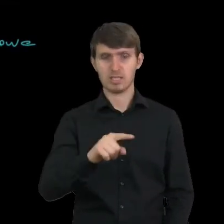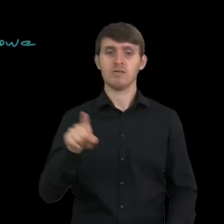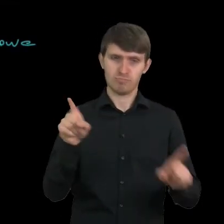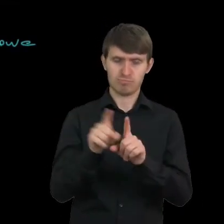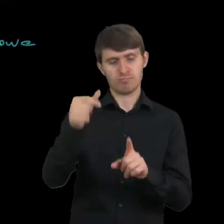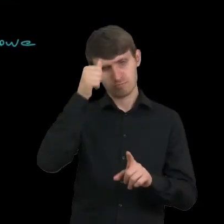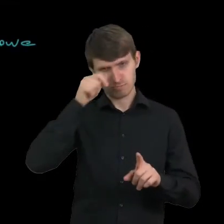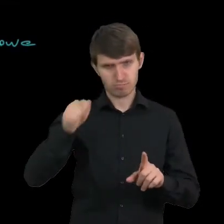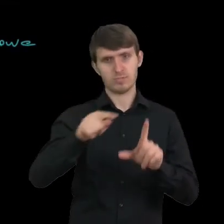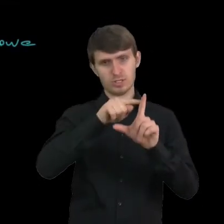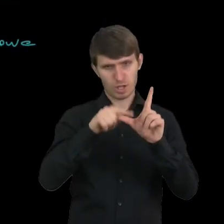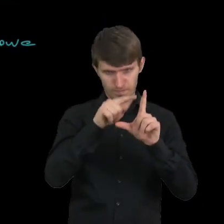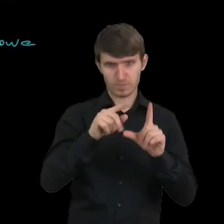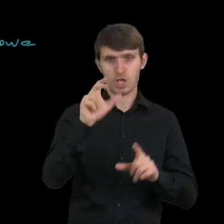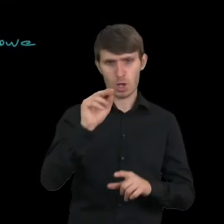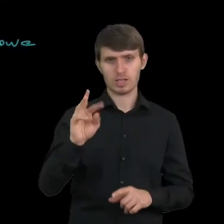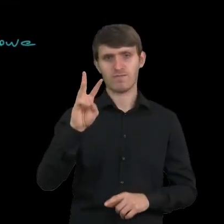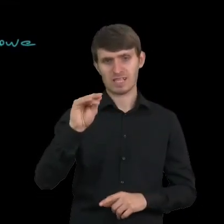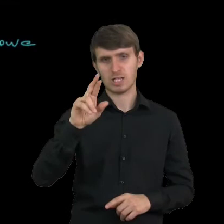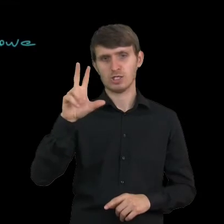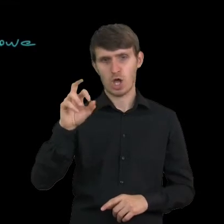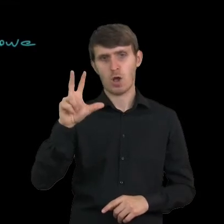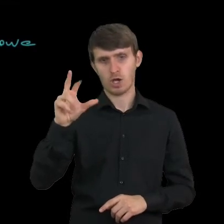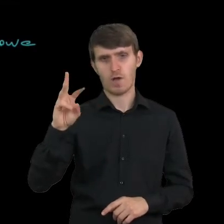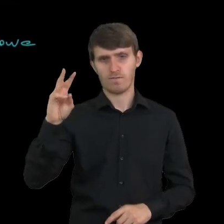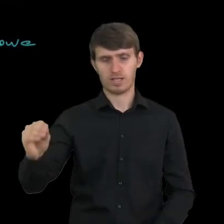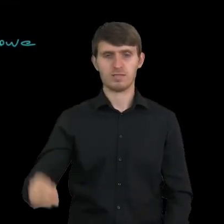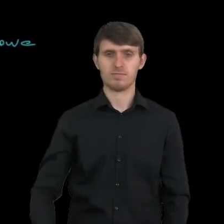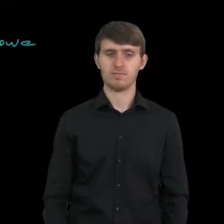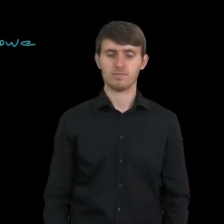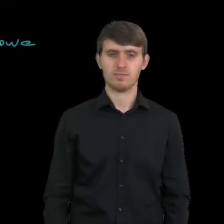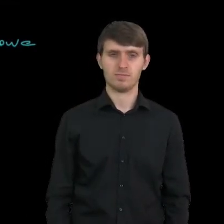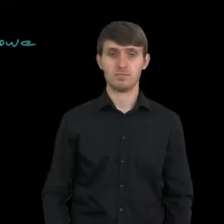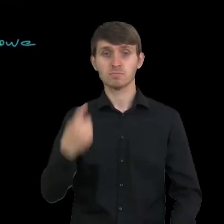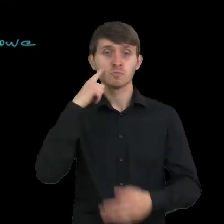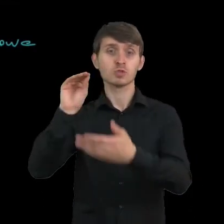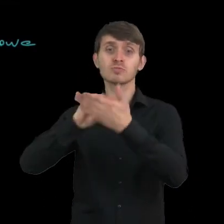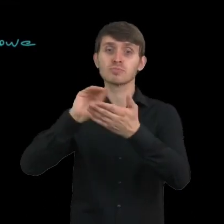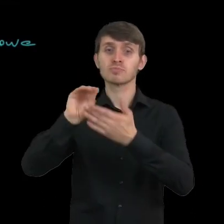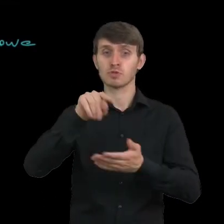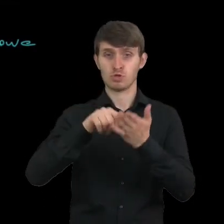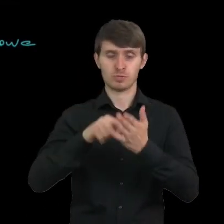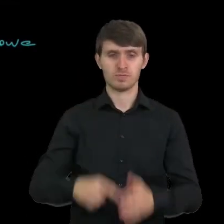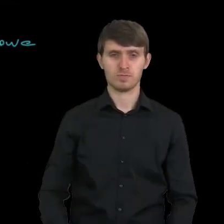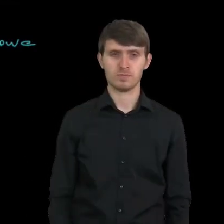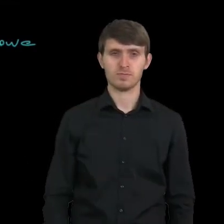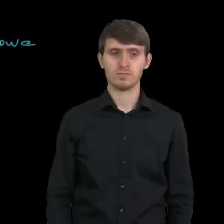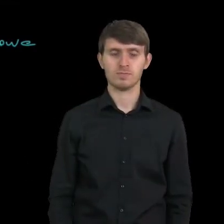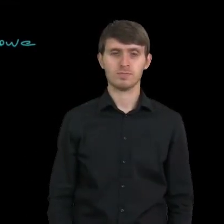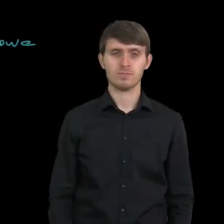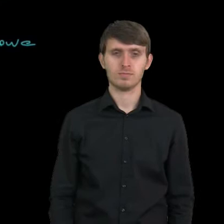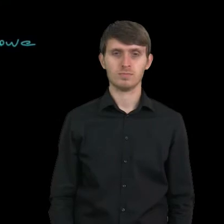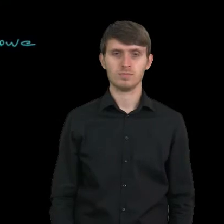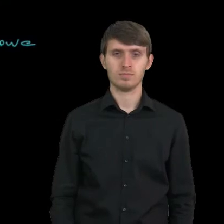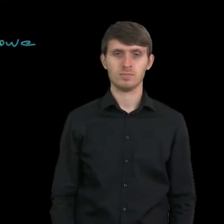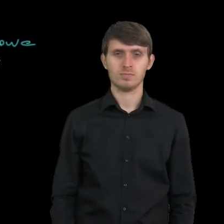AED to są również kąty wierzchołkowe.